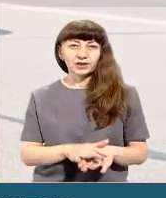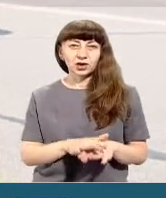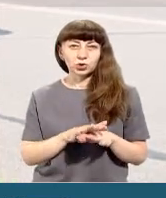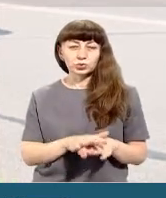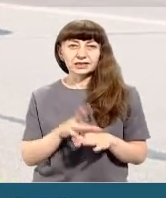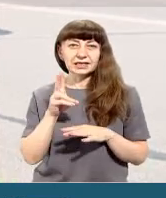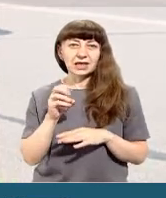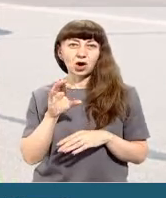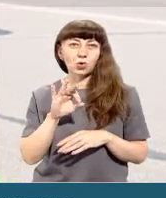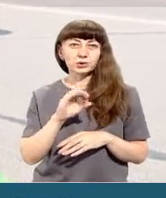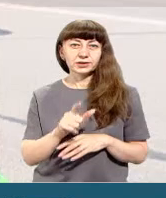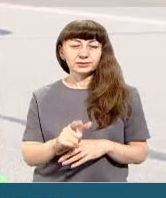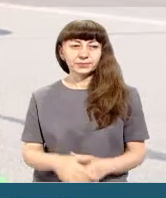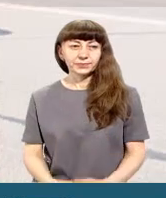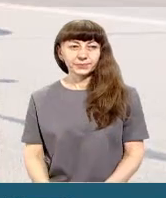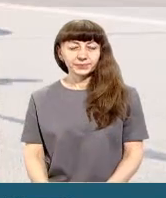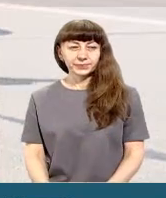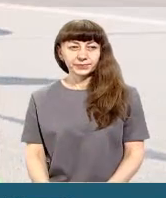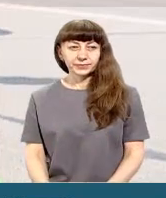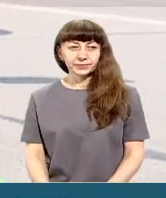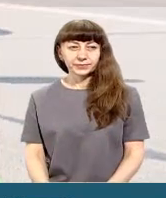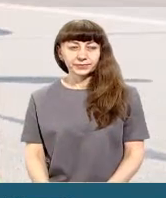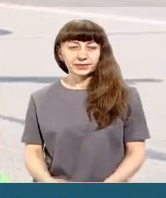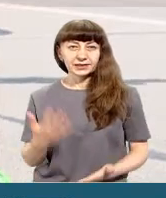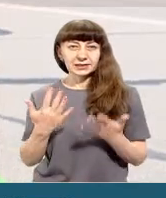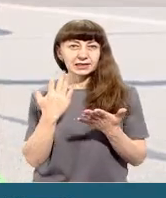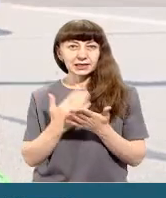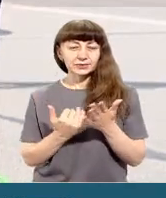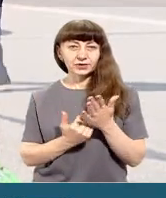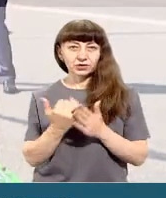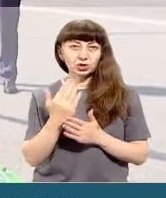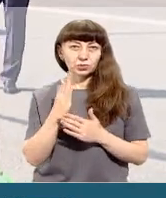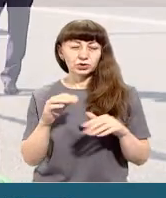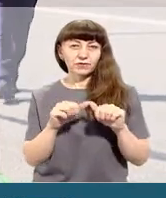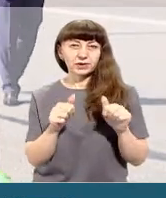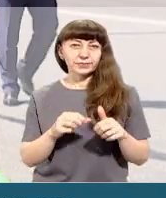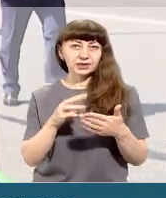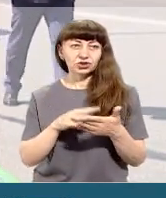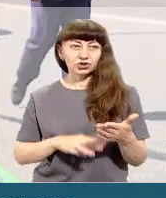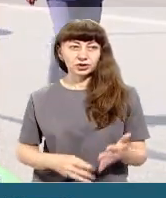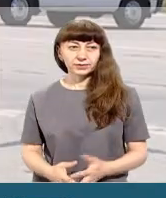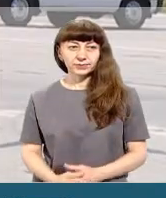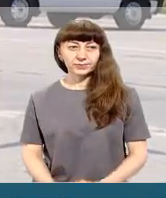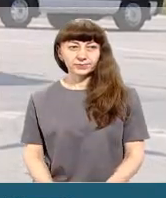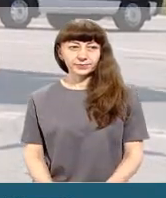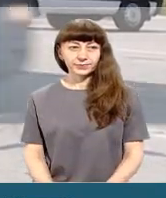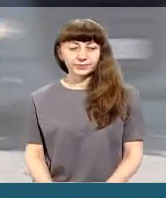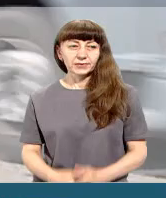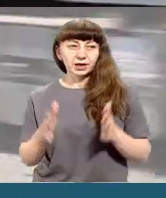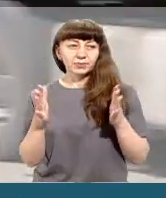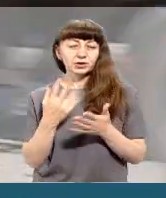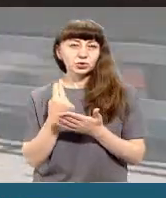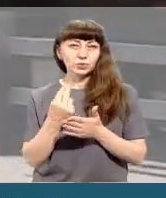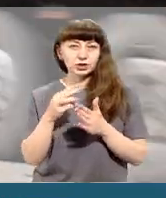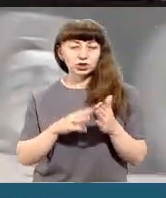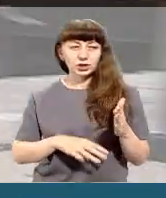административный протокол по данным статьям. То есть, если есть превышение, то по превышению будет составляться. Если по габаритам, то по габаритам будет составляться. Минимальная